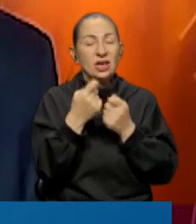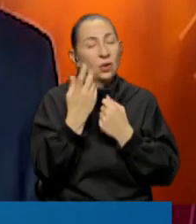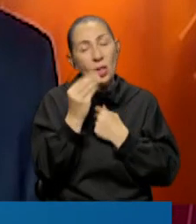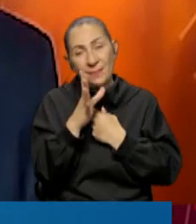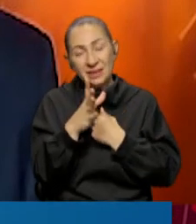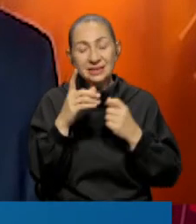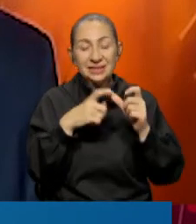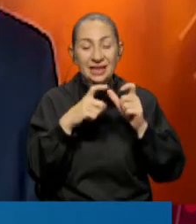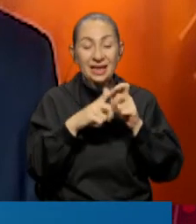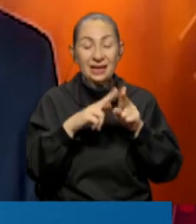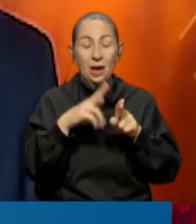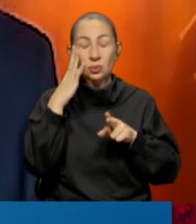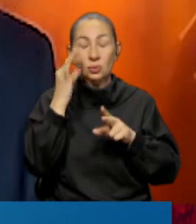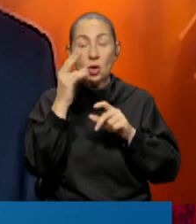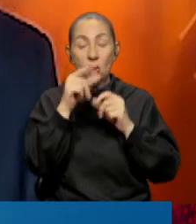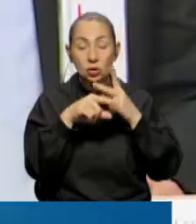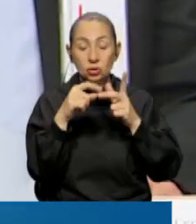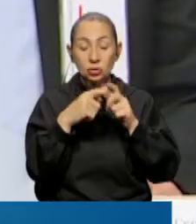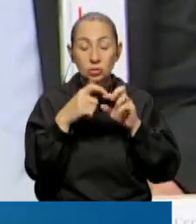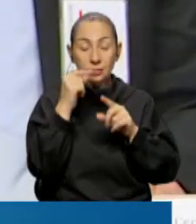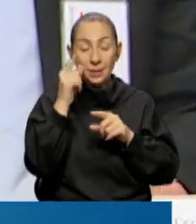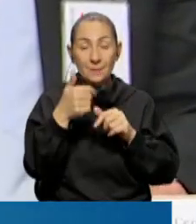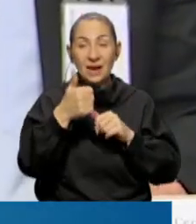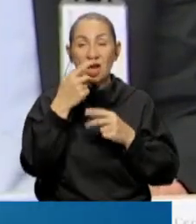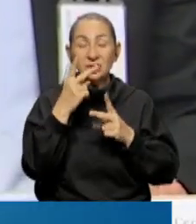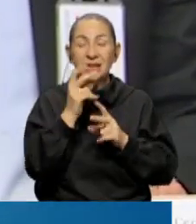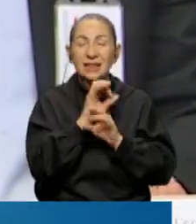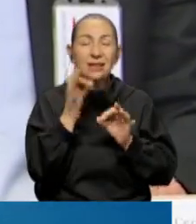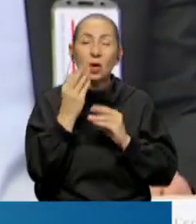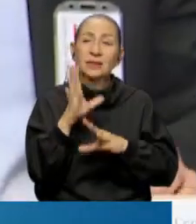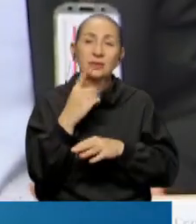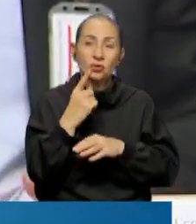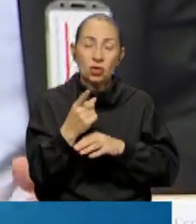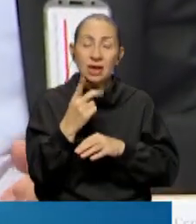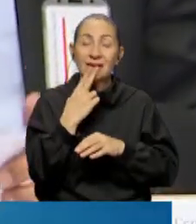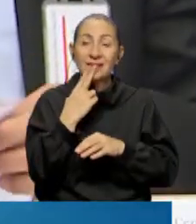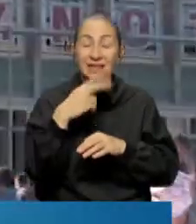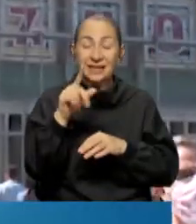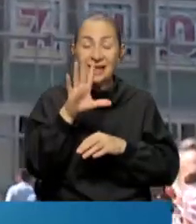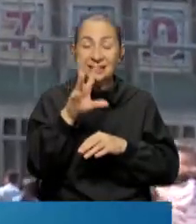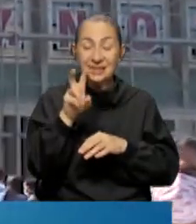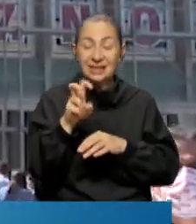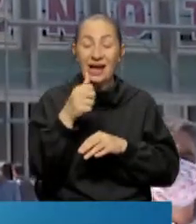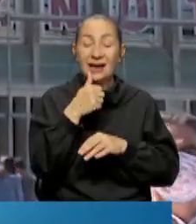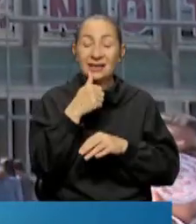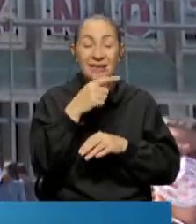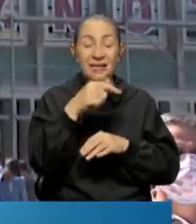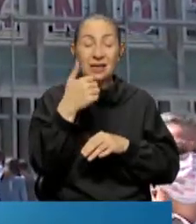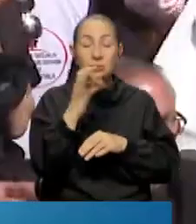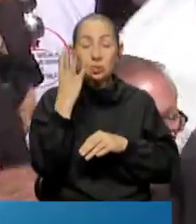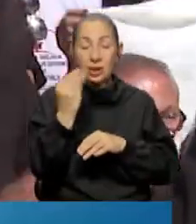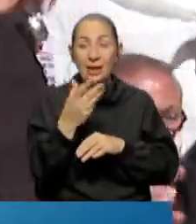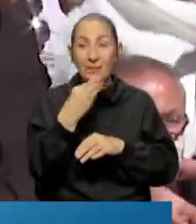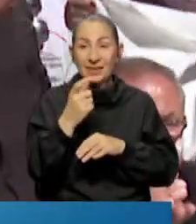uğratır. SGK uzmanı Özgür Erdursun bakanın açıklamasının net olmadığını söylüyor. Kadınlarda 58, erkeklerde 60